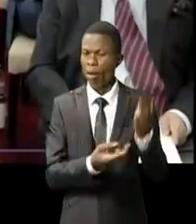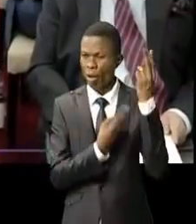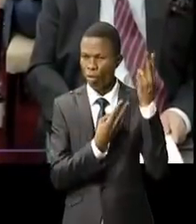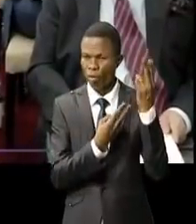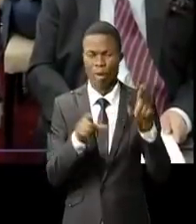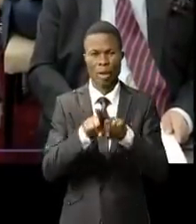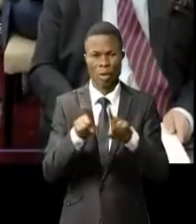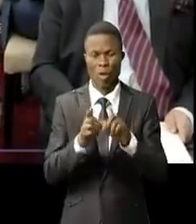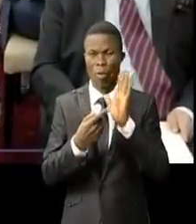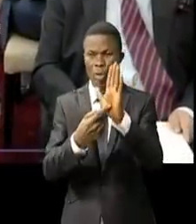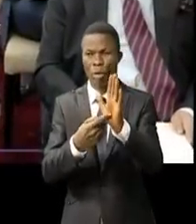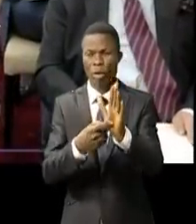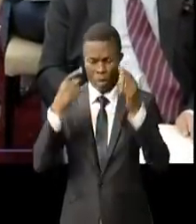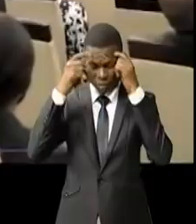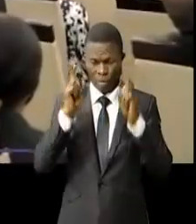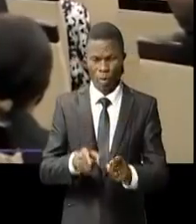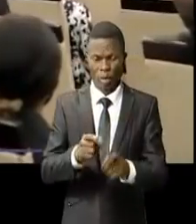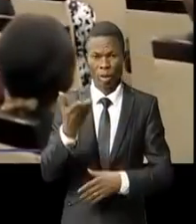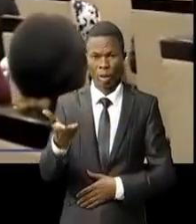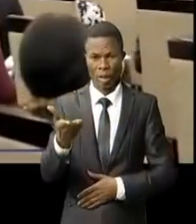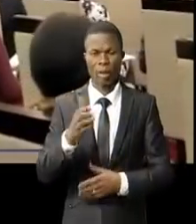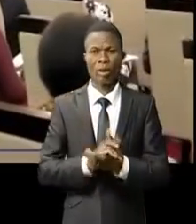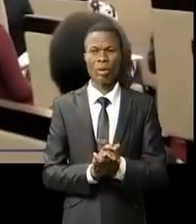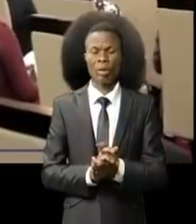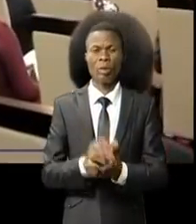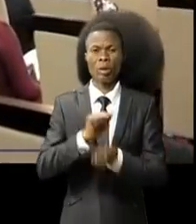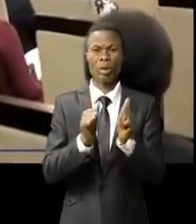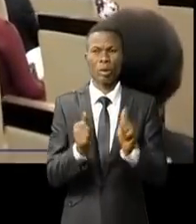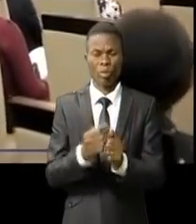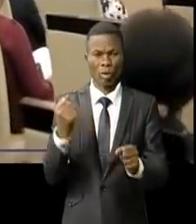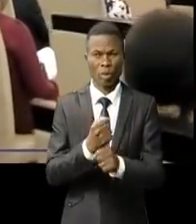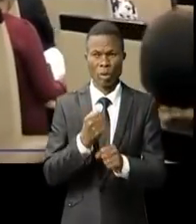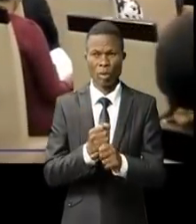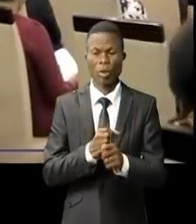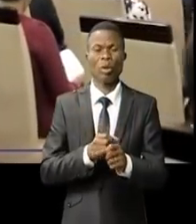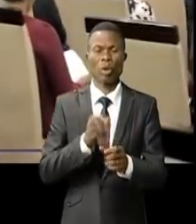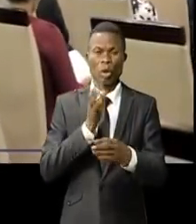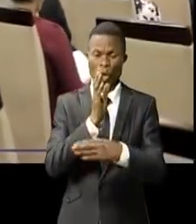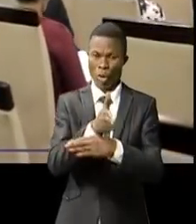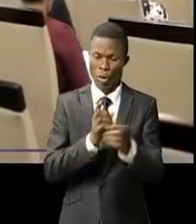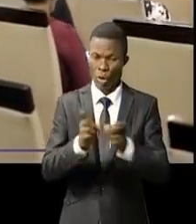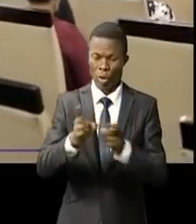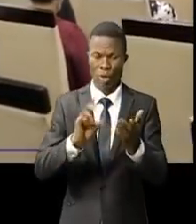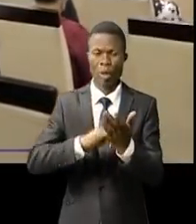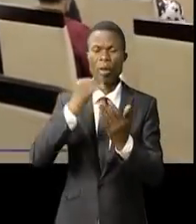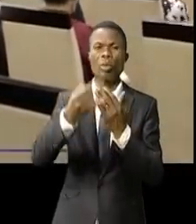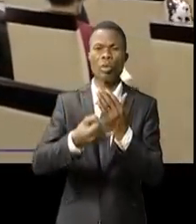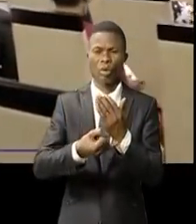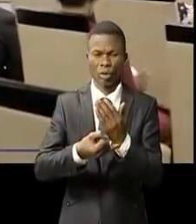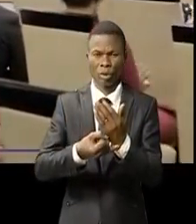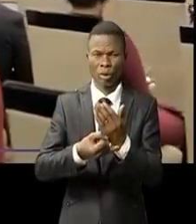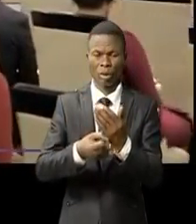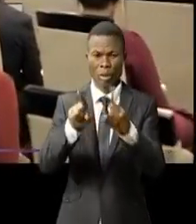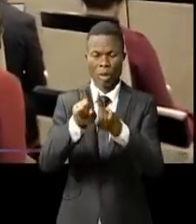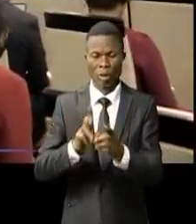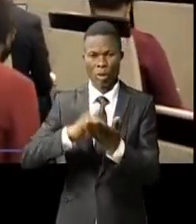comme c'est stipulé dans les accords de Cotonou. Le cadre d'exécution et d'orientation des projets et